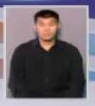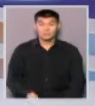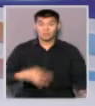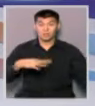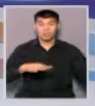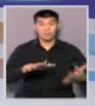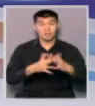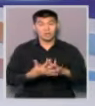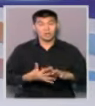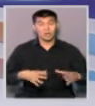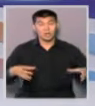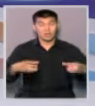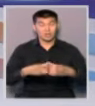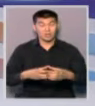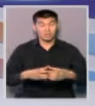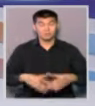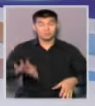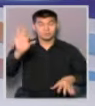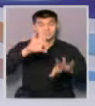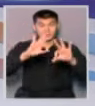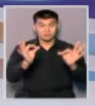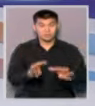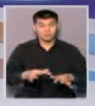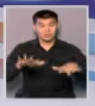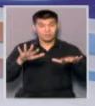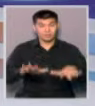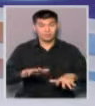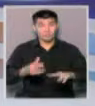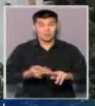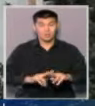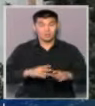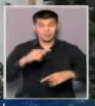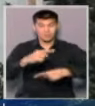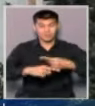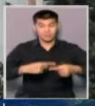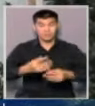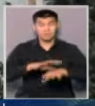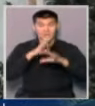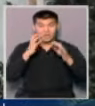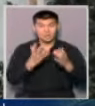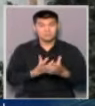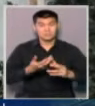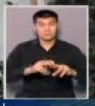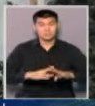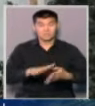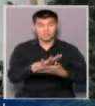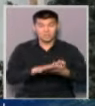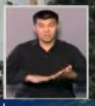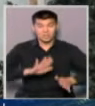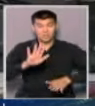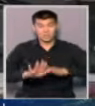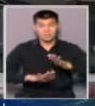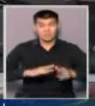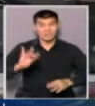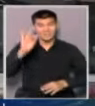Құрманғазы ауданы күйшілер мен өнерлі өнерпаздардың өлкесі. Мұнда мәйек тұмыра берік сақталып, марғасқалардың ізі жаңғыруда.